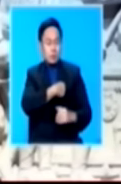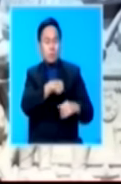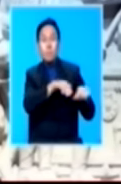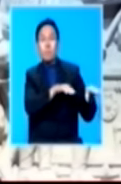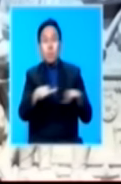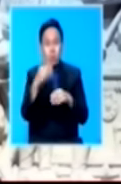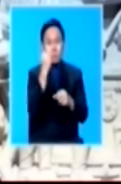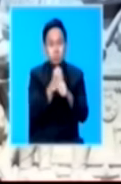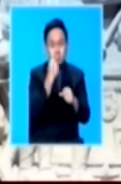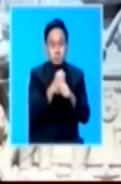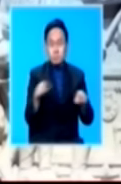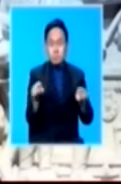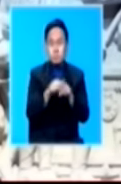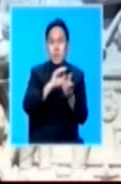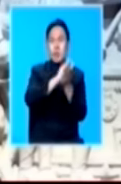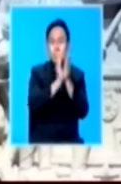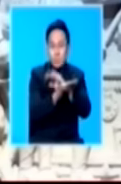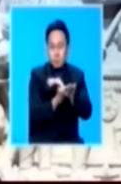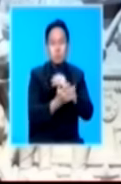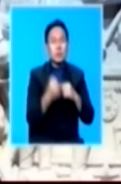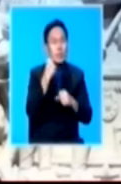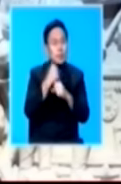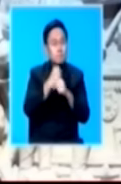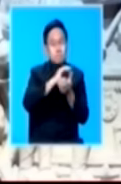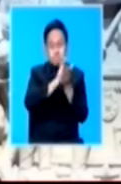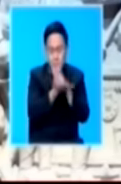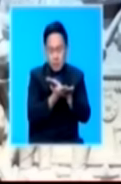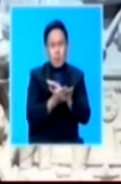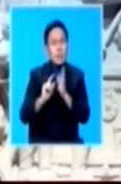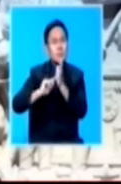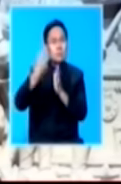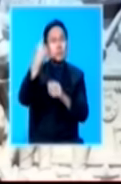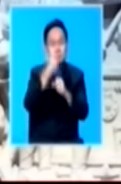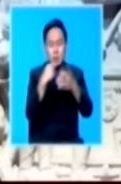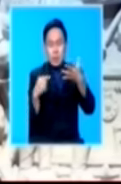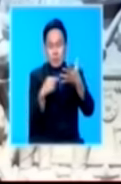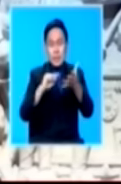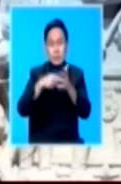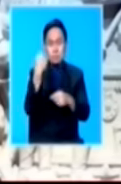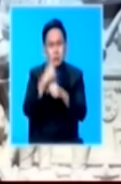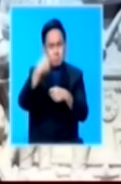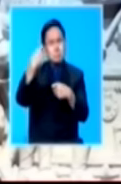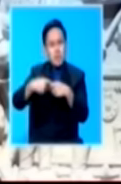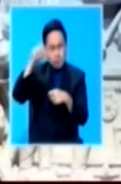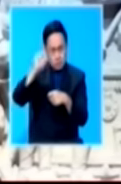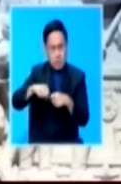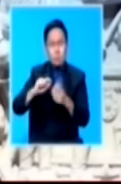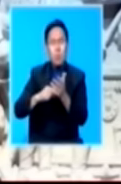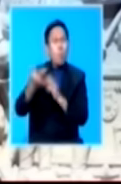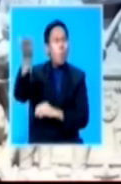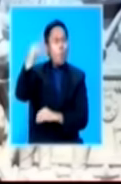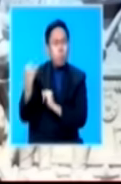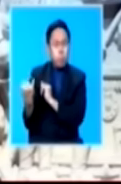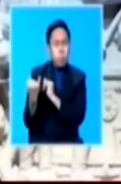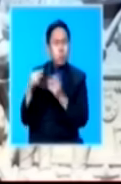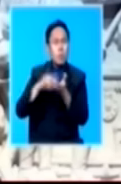รับฟังปรับเปลี่ยนพฤติกรรมมันอาจจะยากนะครับระยะแรกเพราะว่าเคยทำมาตั้งแต่ปู่ย่าตายายแต่ก็ขอให้เชื่อมั่นว่ารัฐบาล